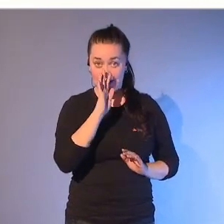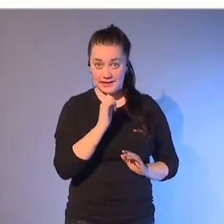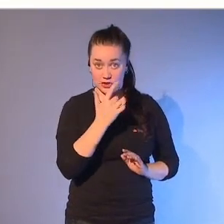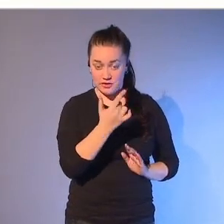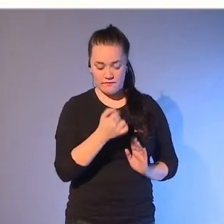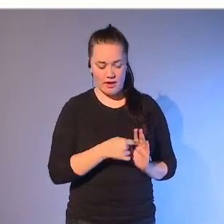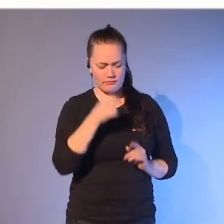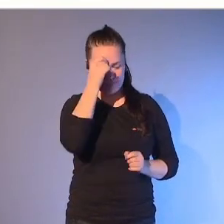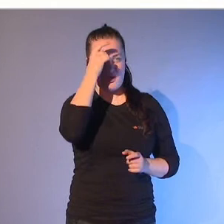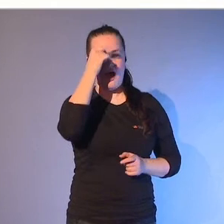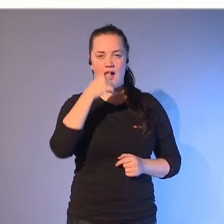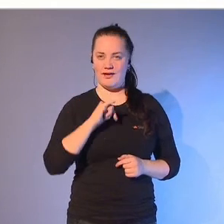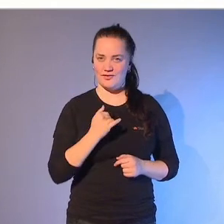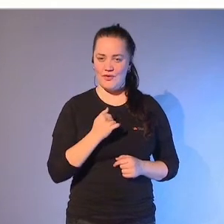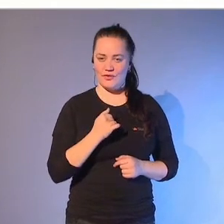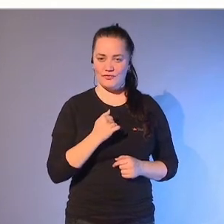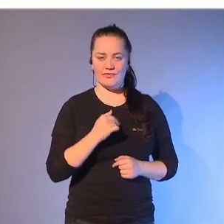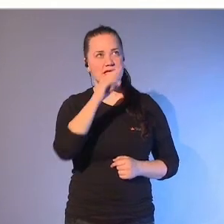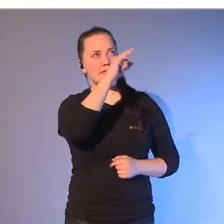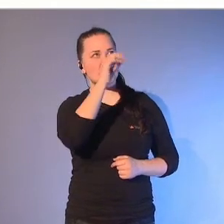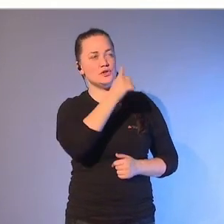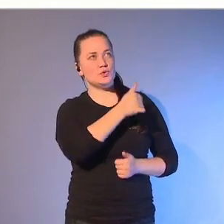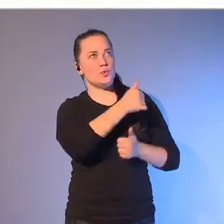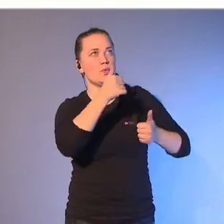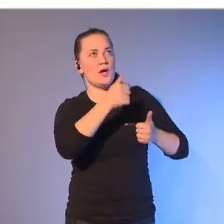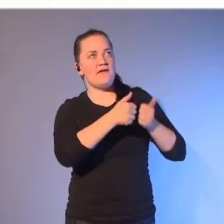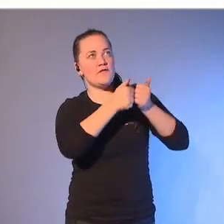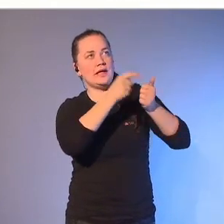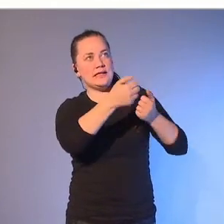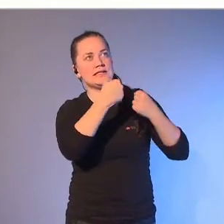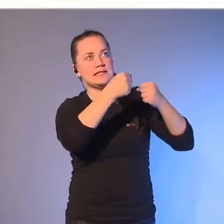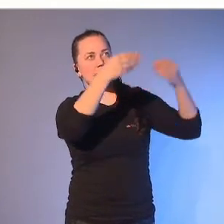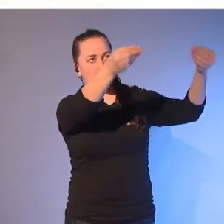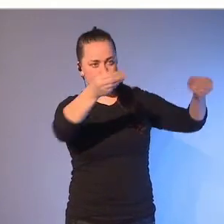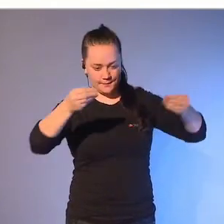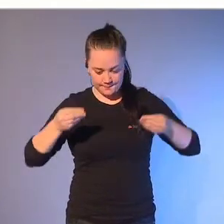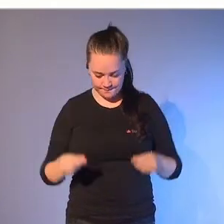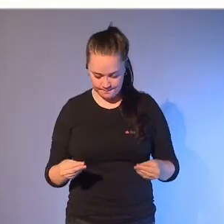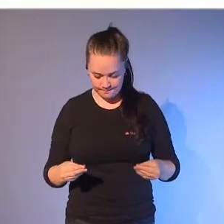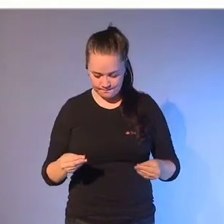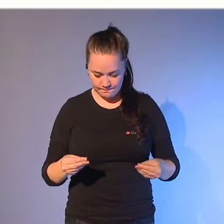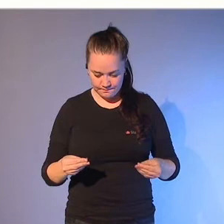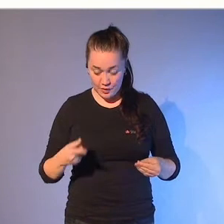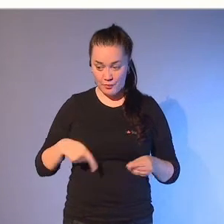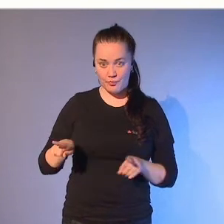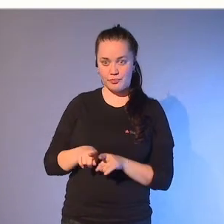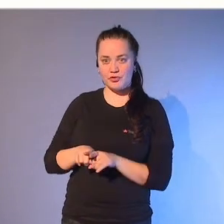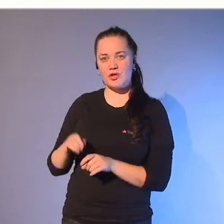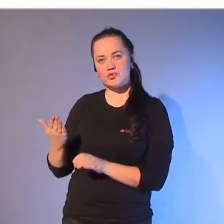kom på at han virkelig skulle ta ned det som var de store føringene i den satsningen. Da gikk det på at skolen skulle